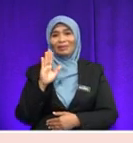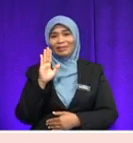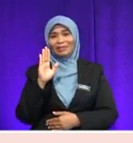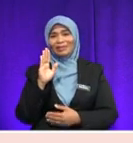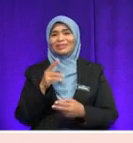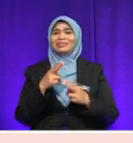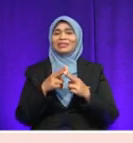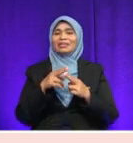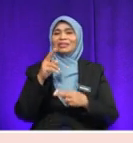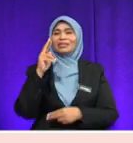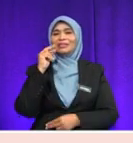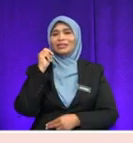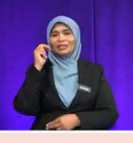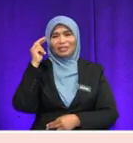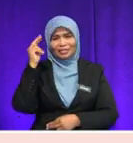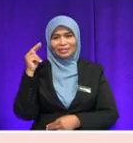Nasra